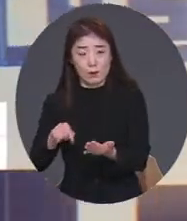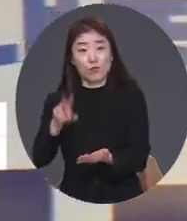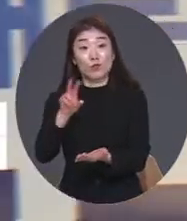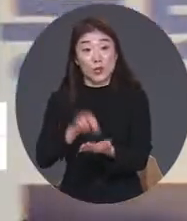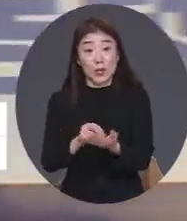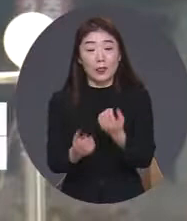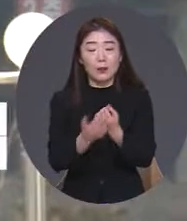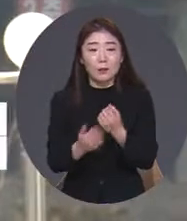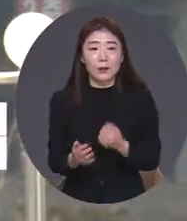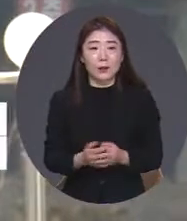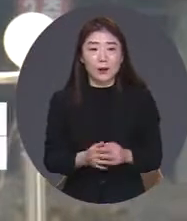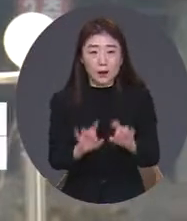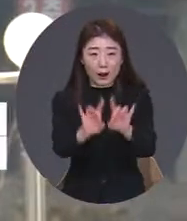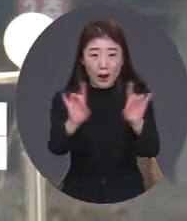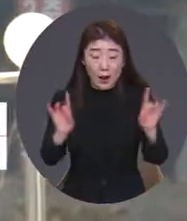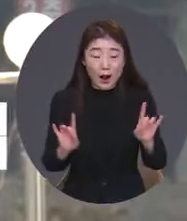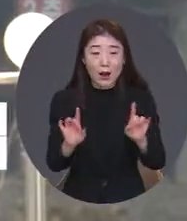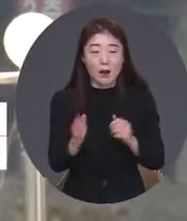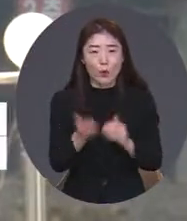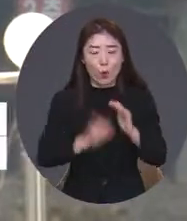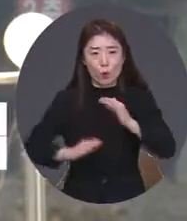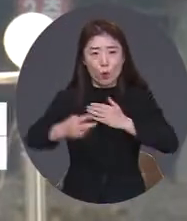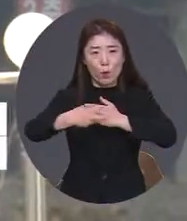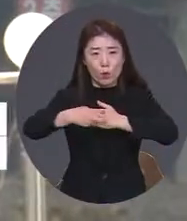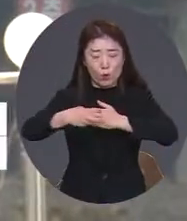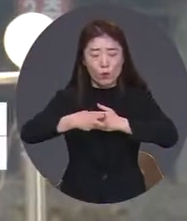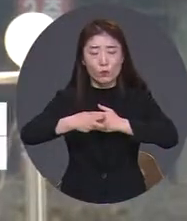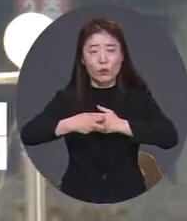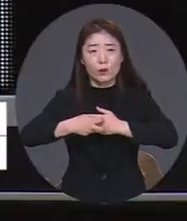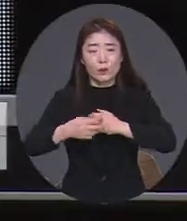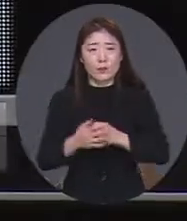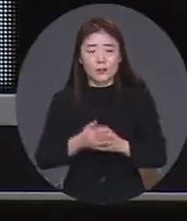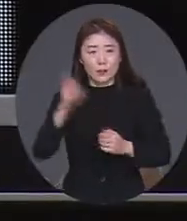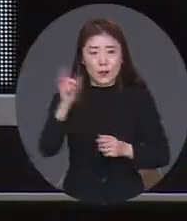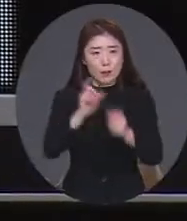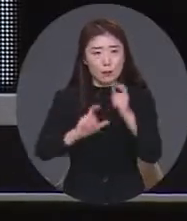서로의 공공의료 강화 공약을 제시했지만 재원 조달과